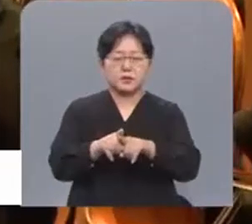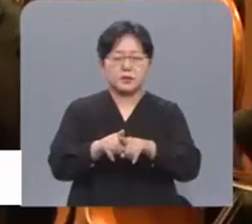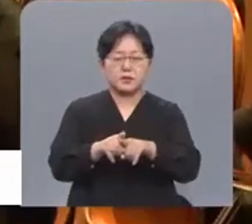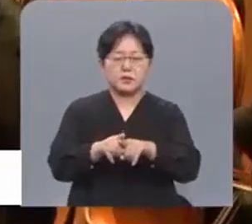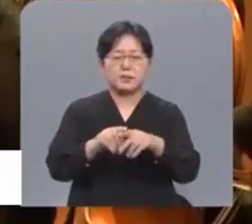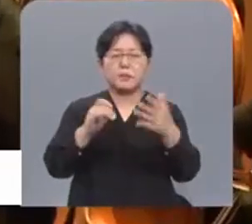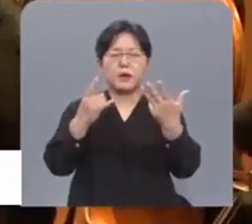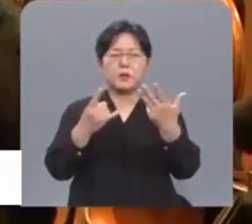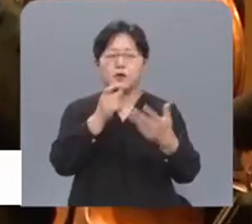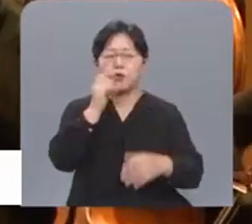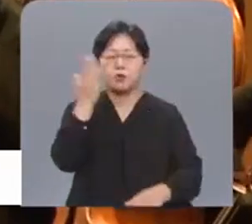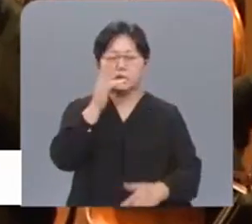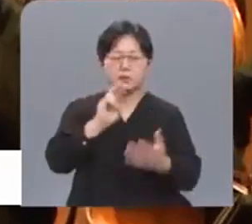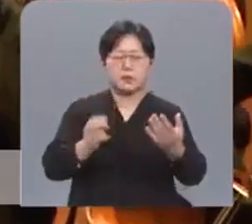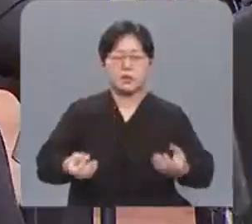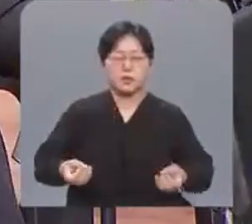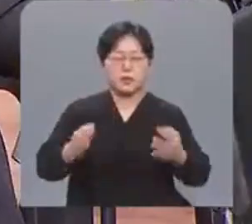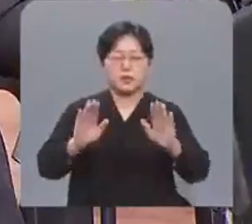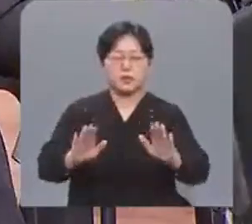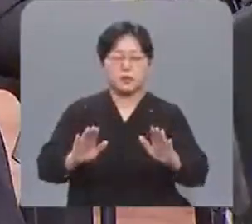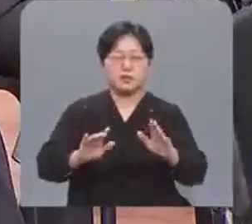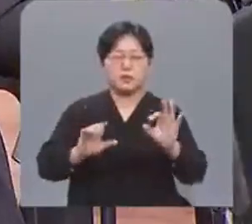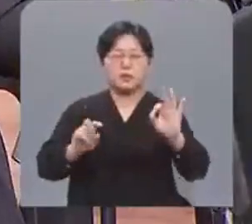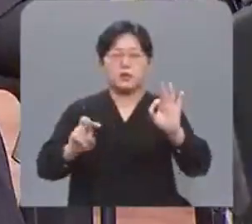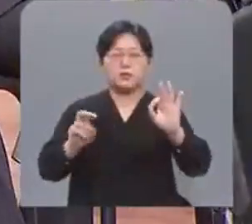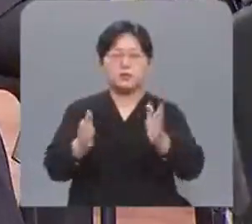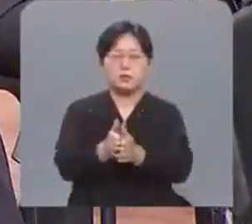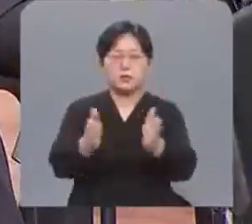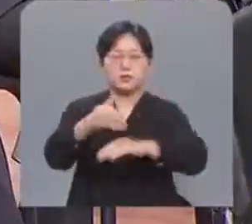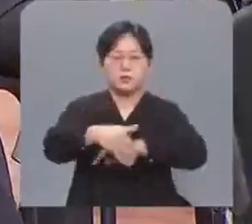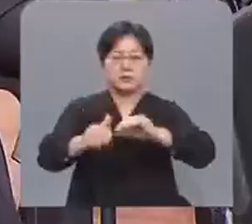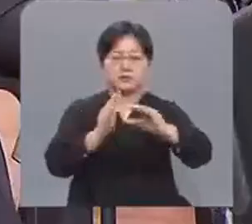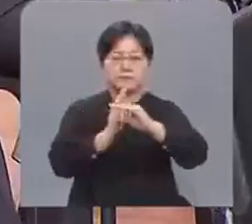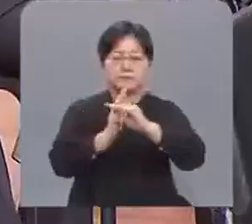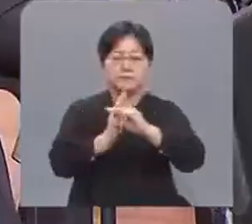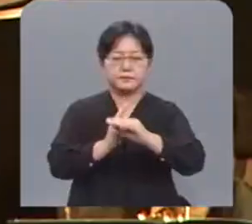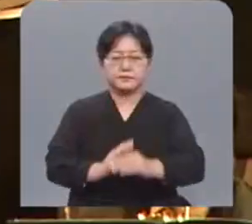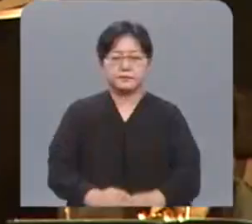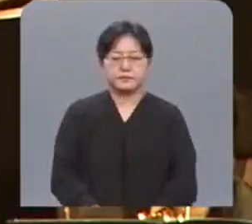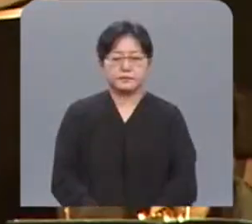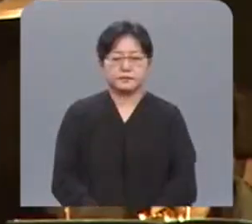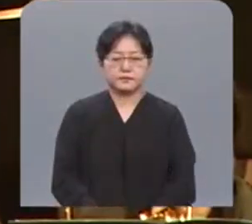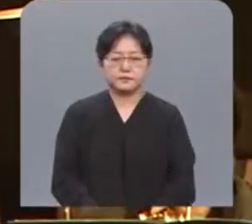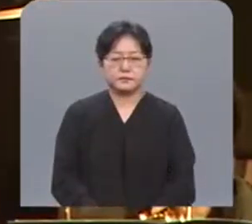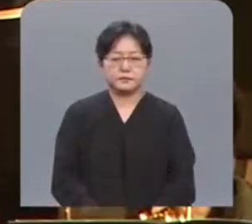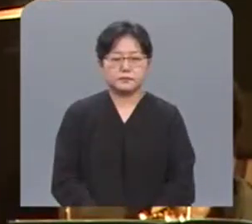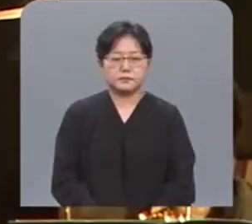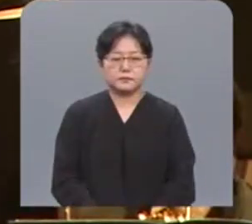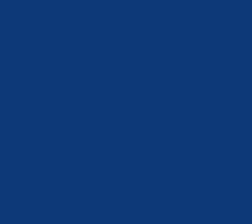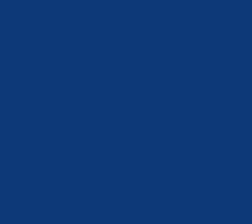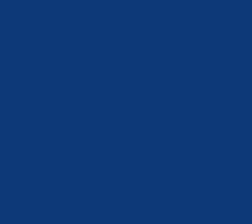함께하는 제8회 여수음악제도 오는 20일 시작됩니다. KBS 뉴스 김혜린입니다.